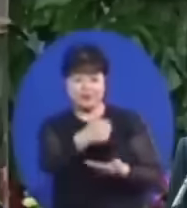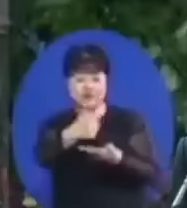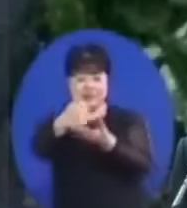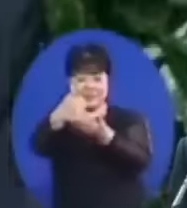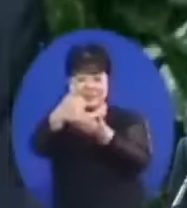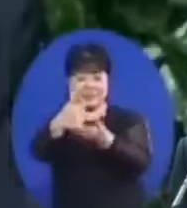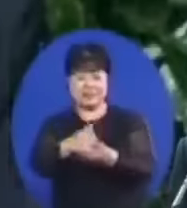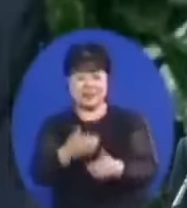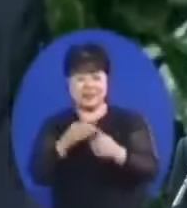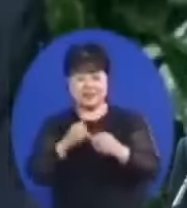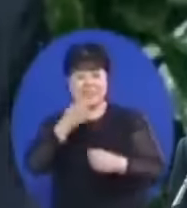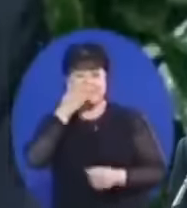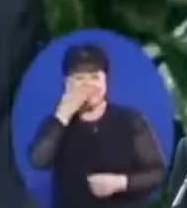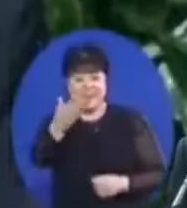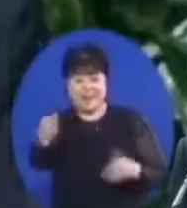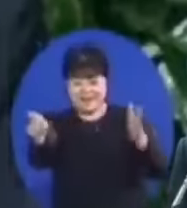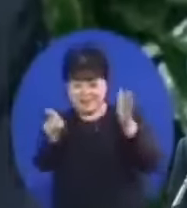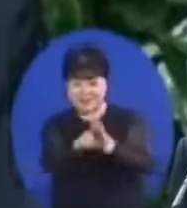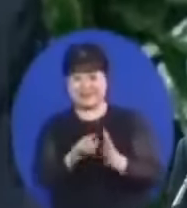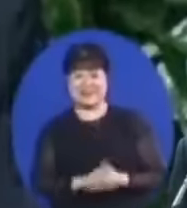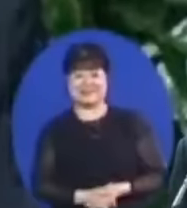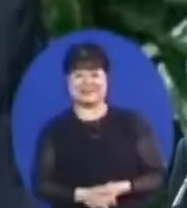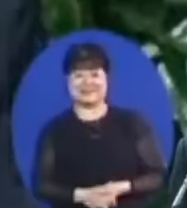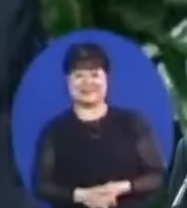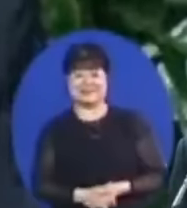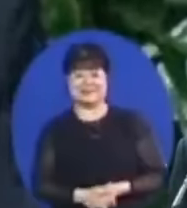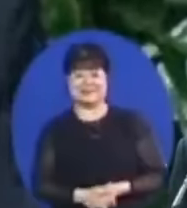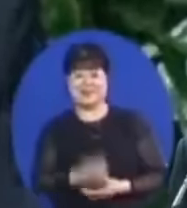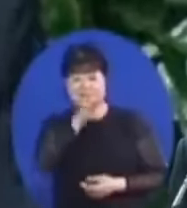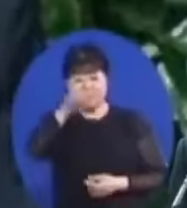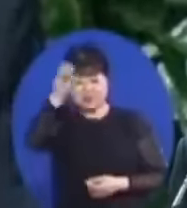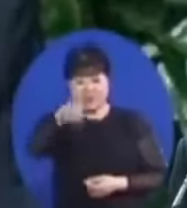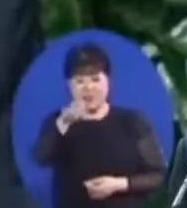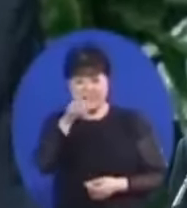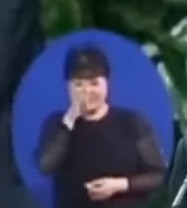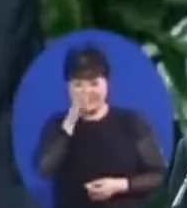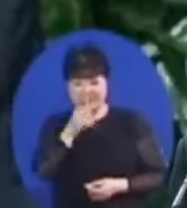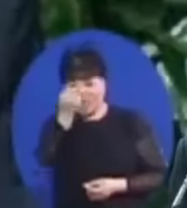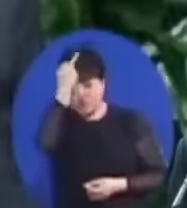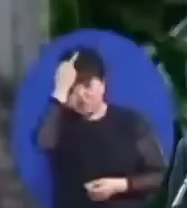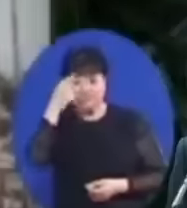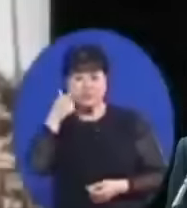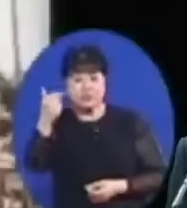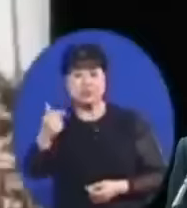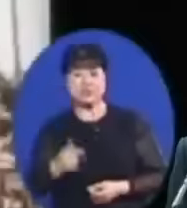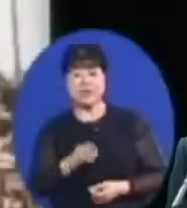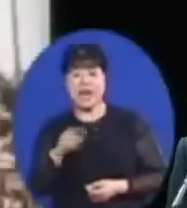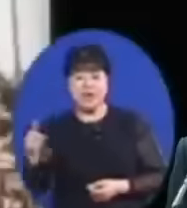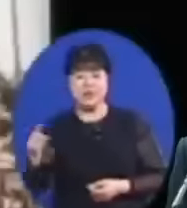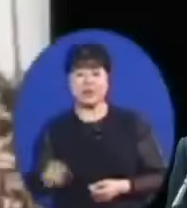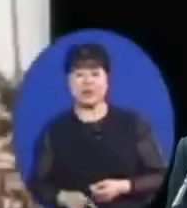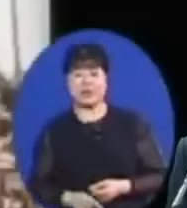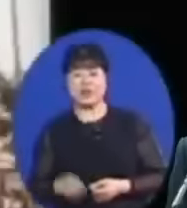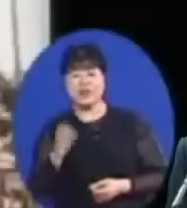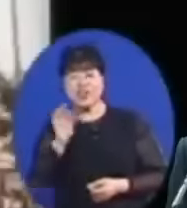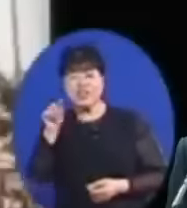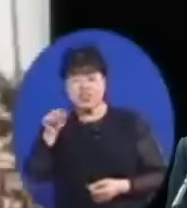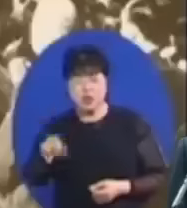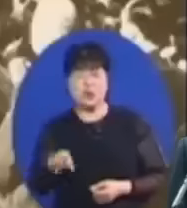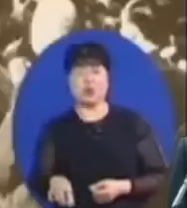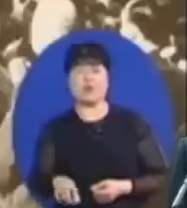주님이 우리에게 응답해 주시는 것입니다. 저는 수대문에 있을 때 최하실 목사님하고 아현동, 현주동 가난한